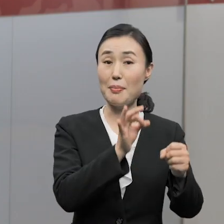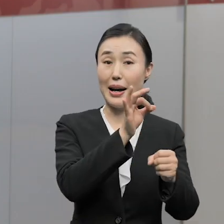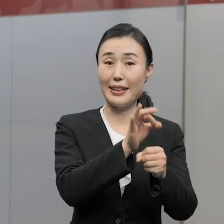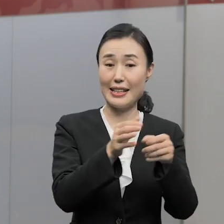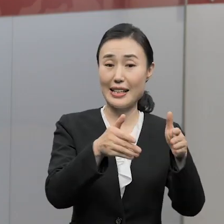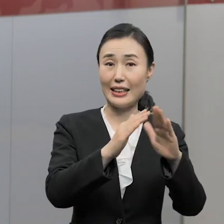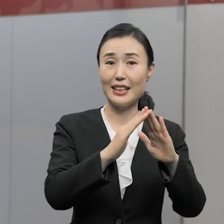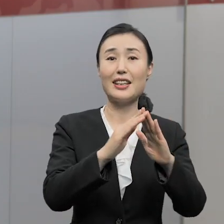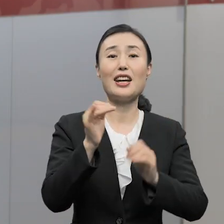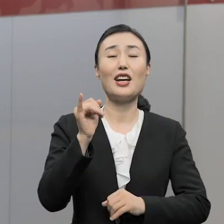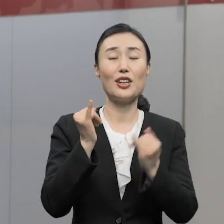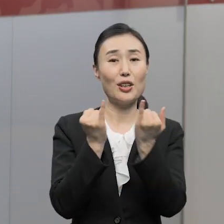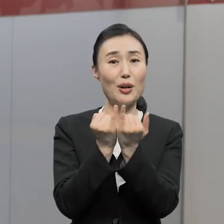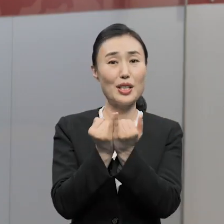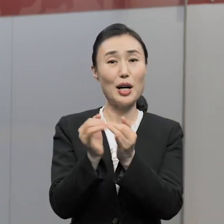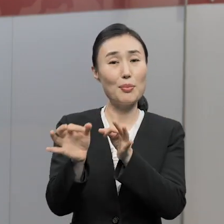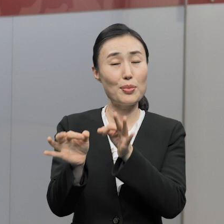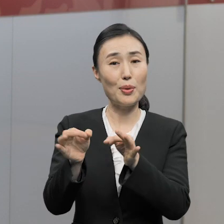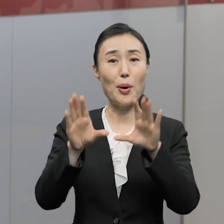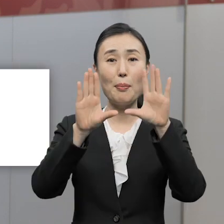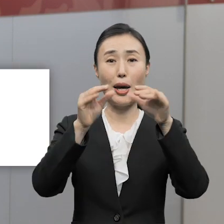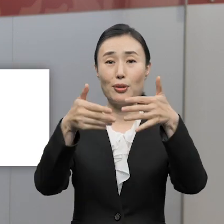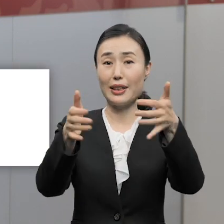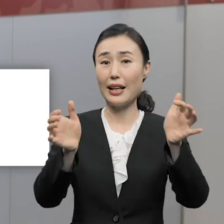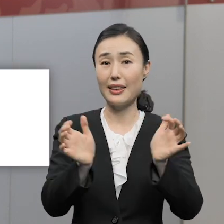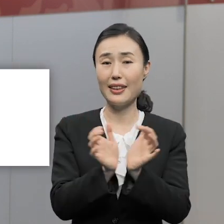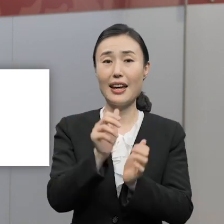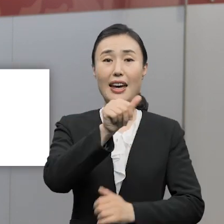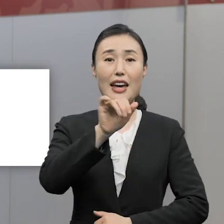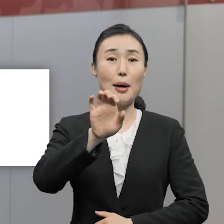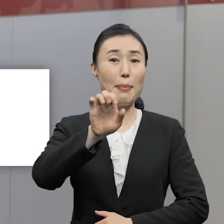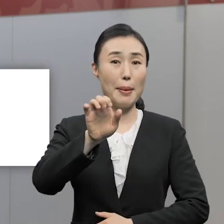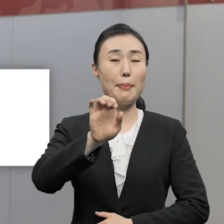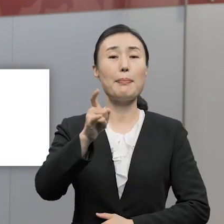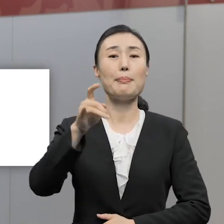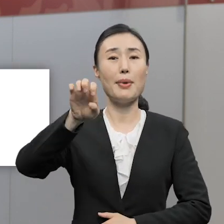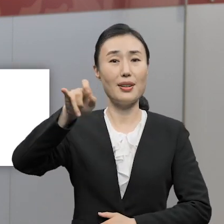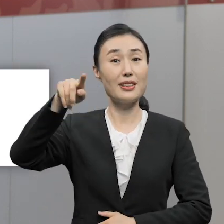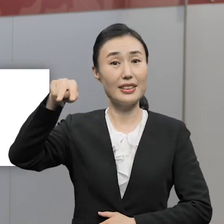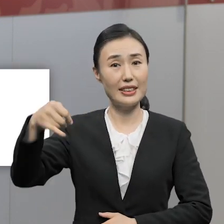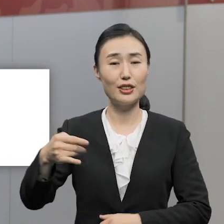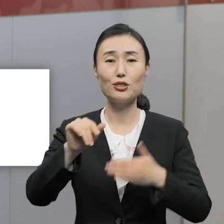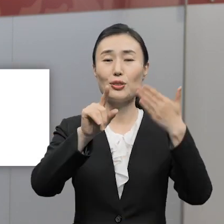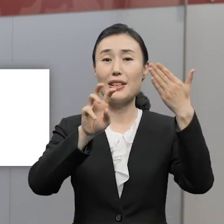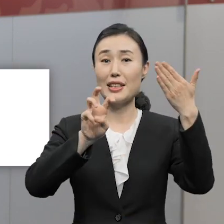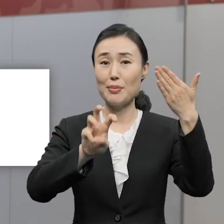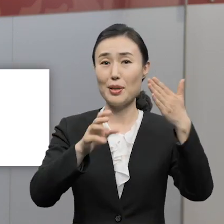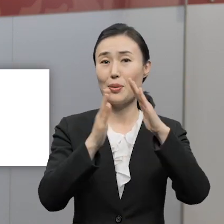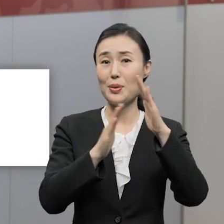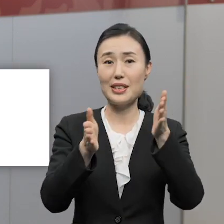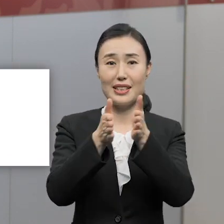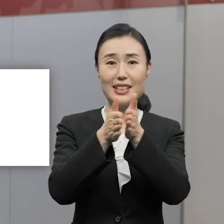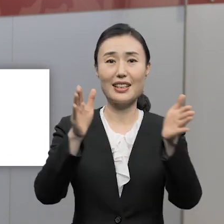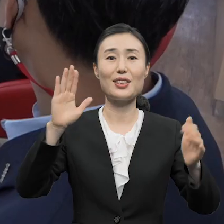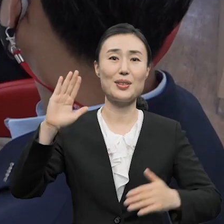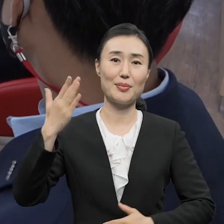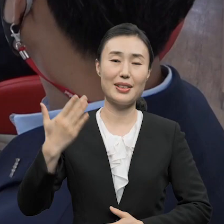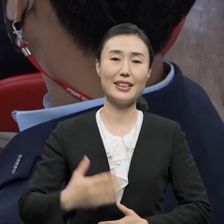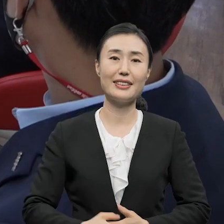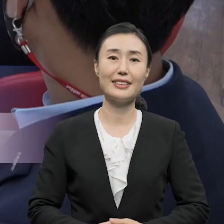10년 만에 창단된 여자 프로배구 7구단 광주 AI 페퍼스가 지난 30일 공식 출범했습니다.